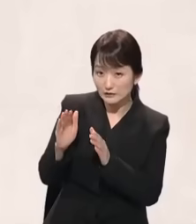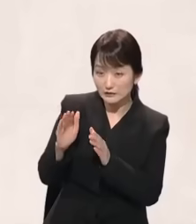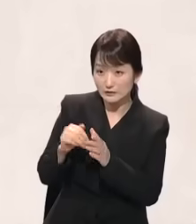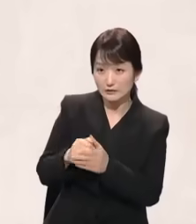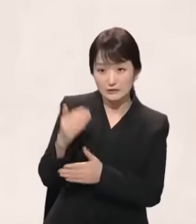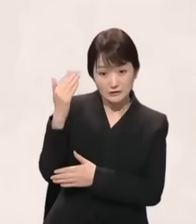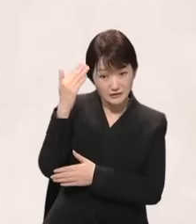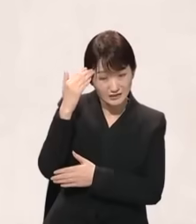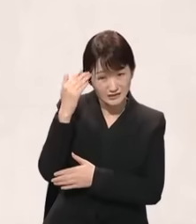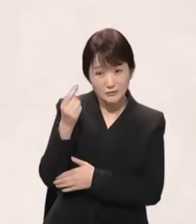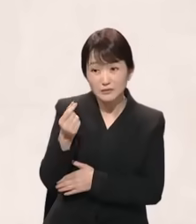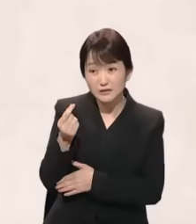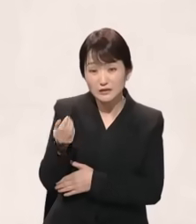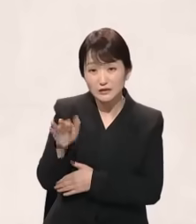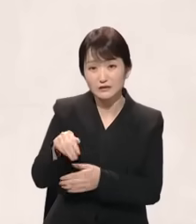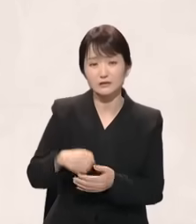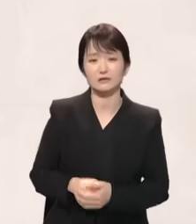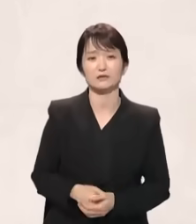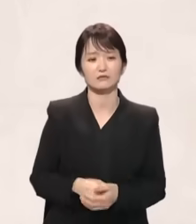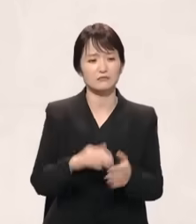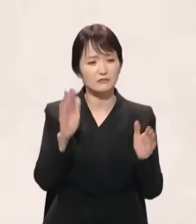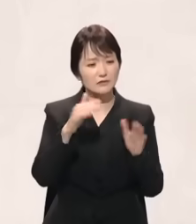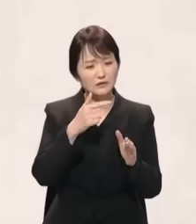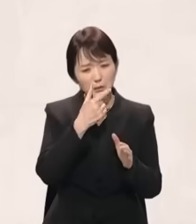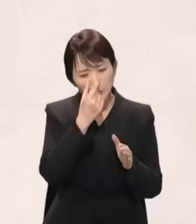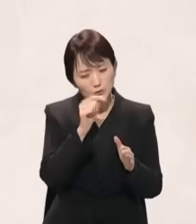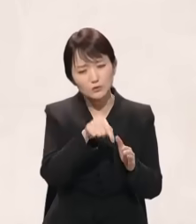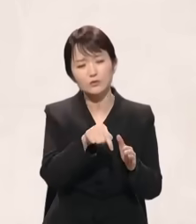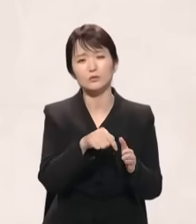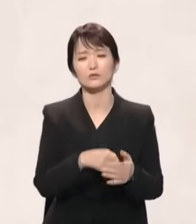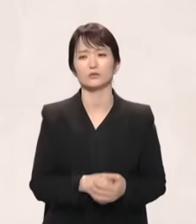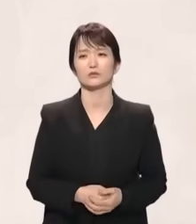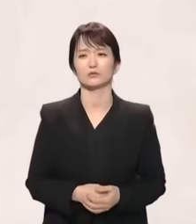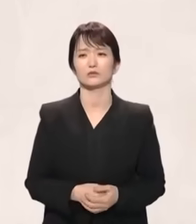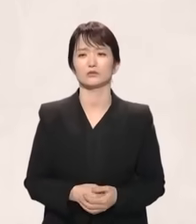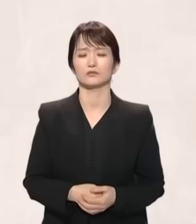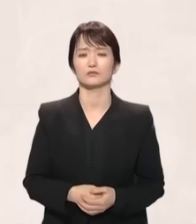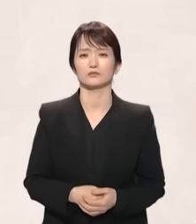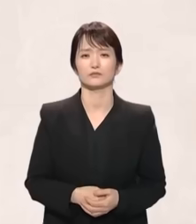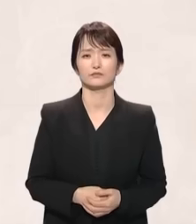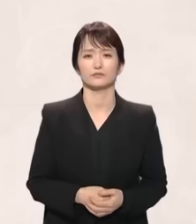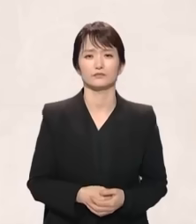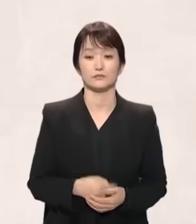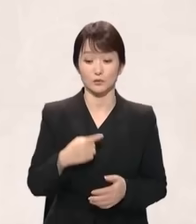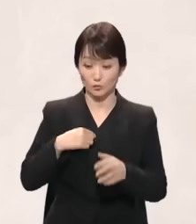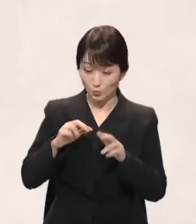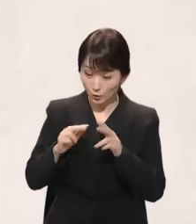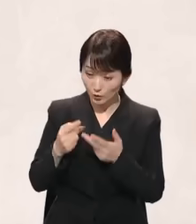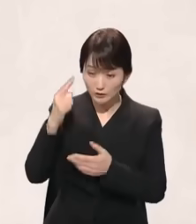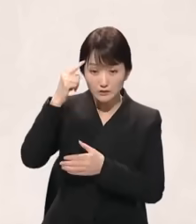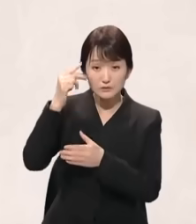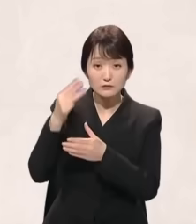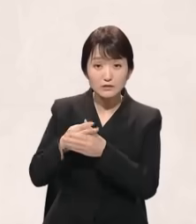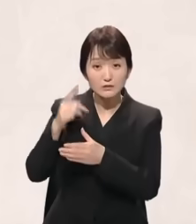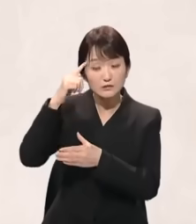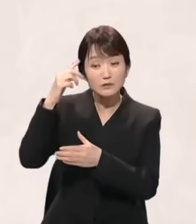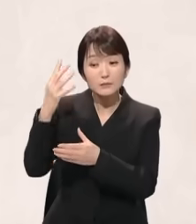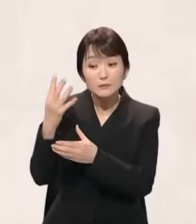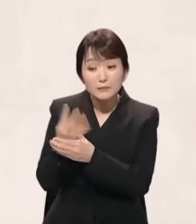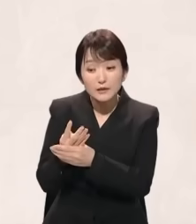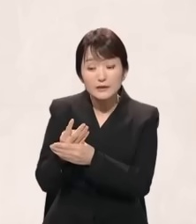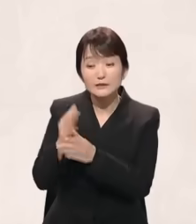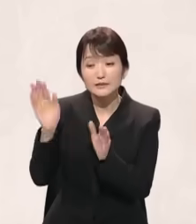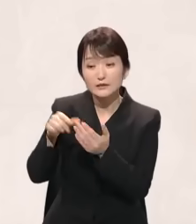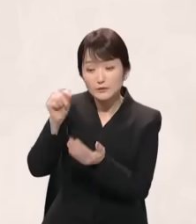부족한 학생이 있어서 그러면은 본인들이 그러면은 석박사 과정에 선발할 때 거기에 사하는 지식이 없다라고